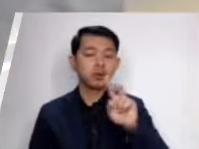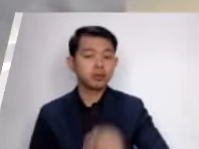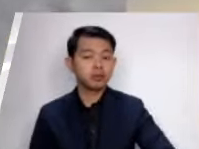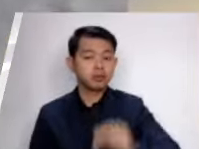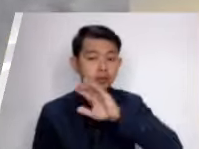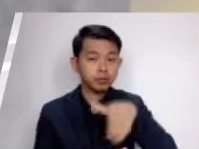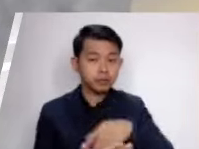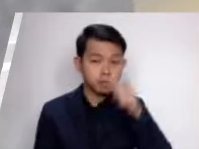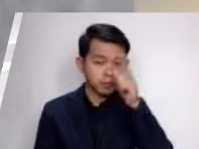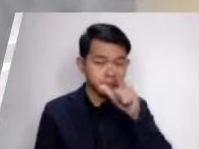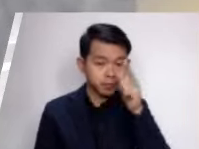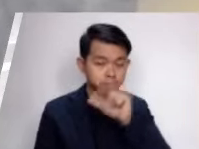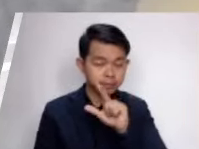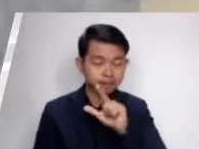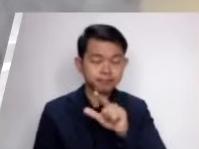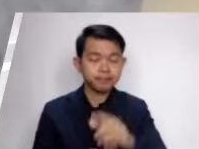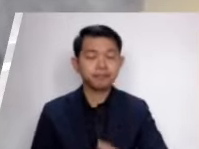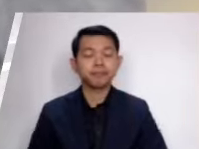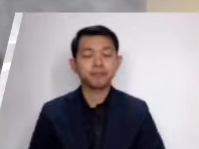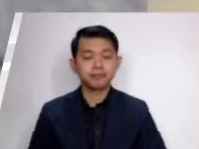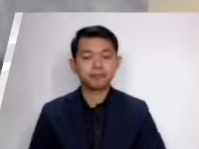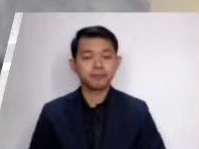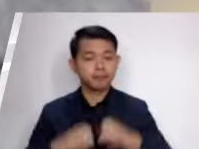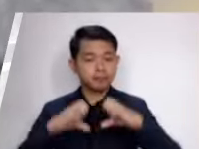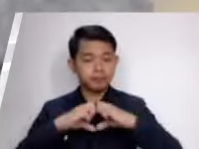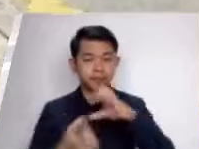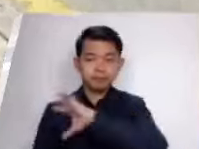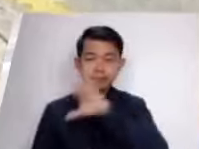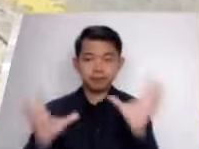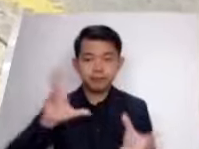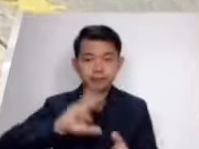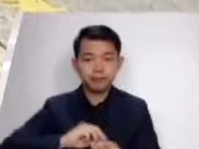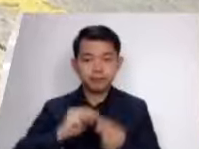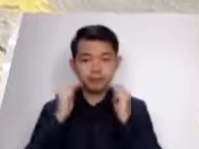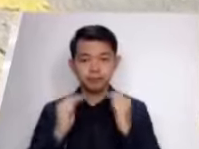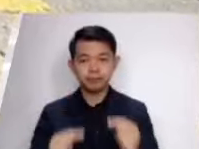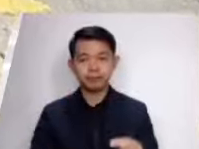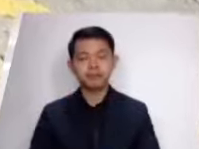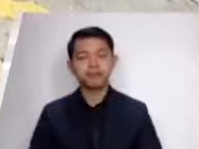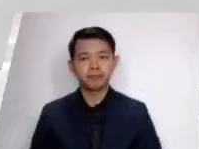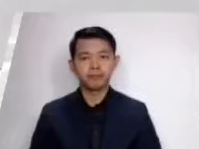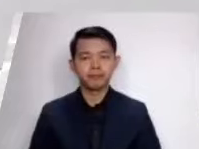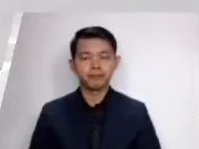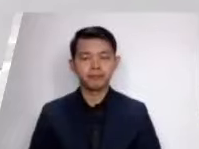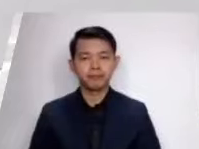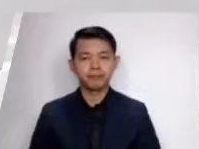Dungka, nagbabalita para sa GMA Integrated News.